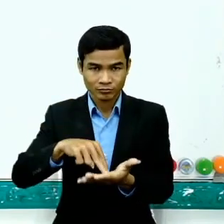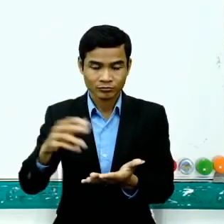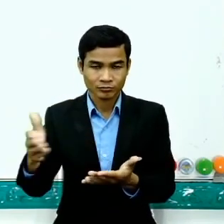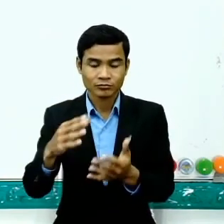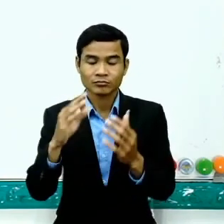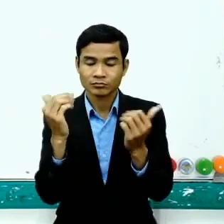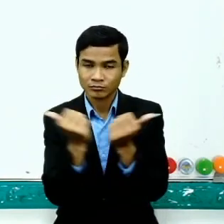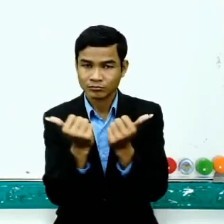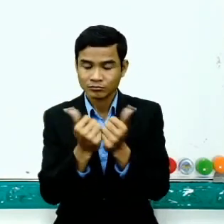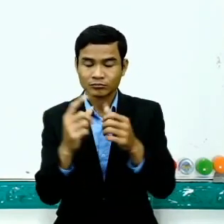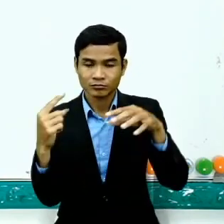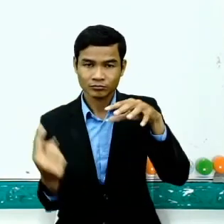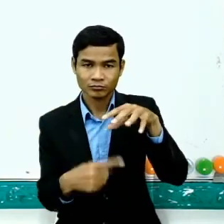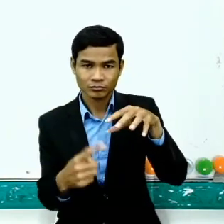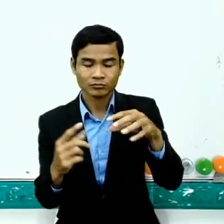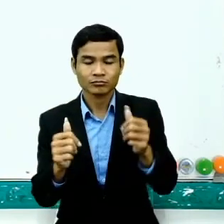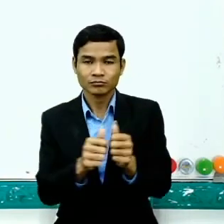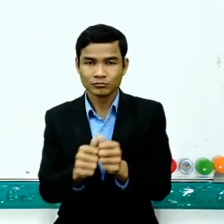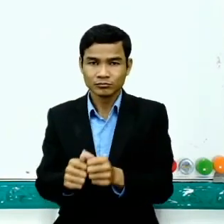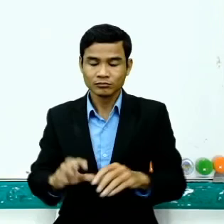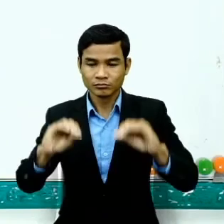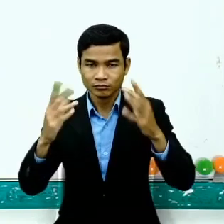lọc chơ mùi nè cừu tiền ọc nế